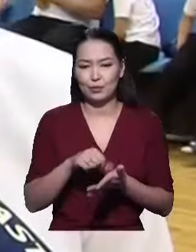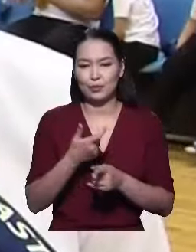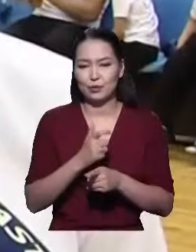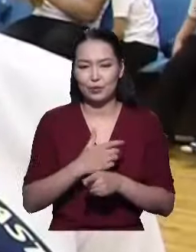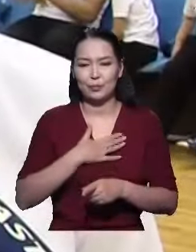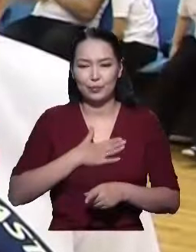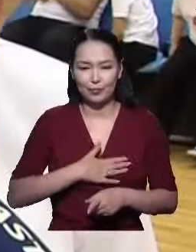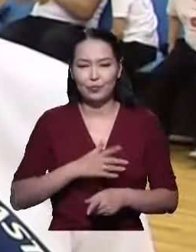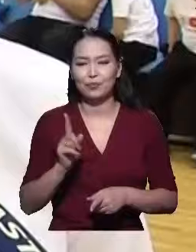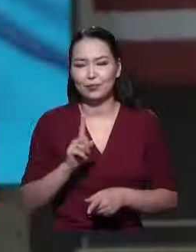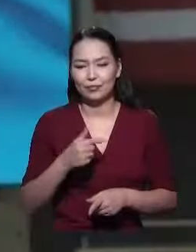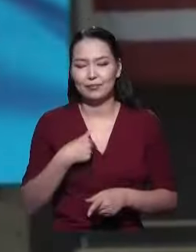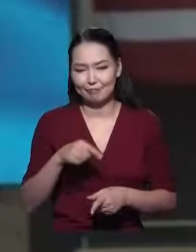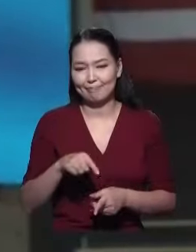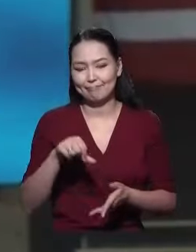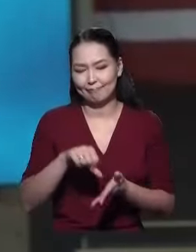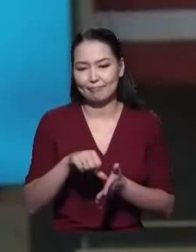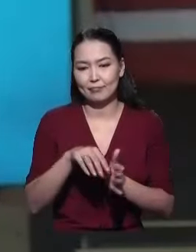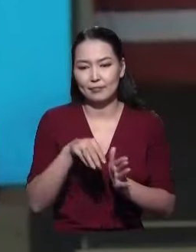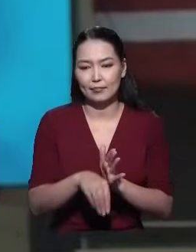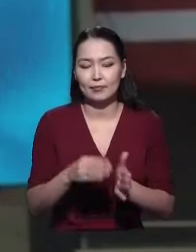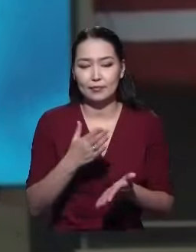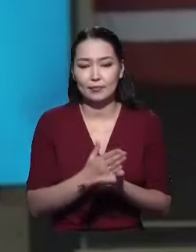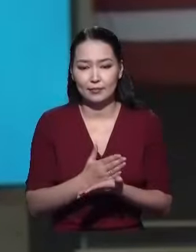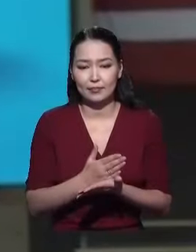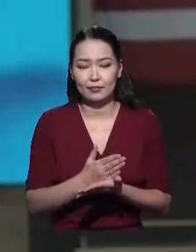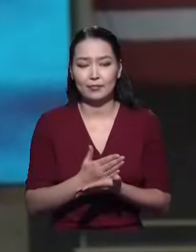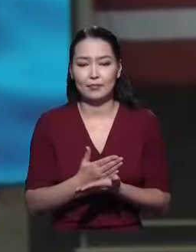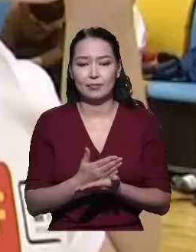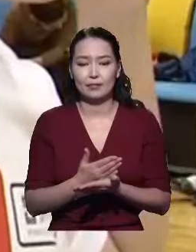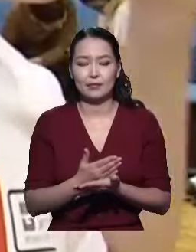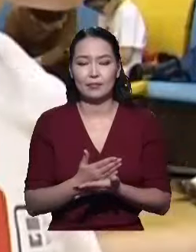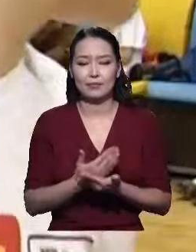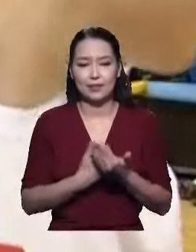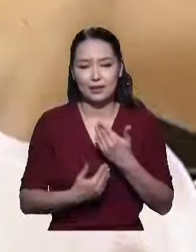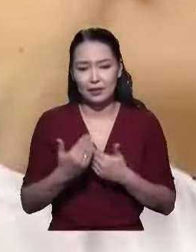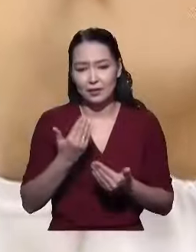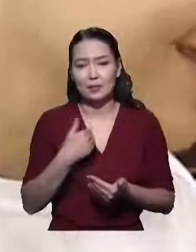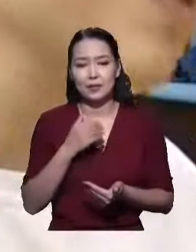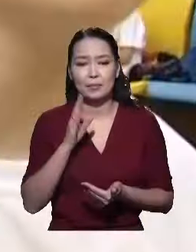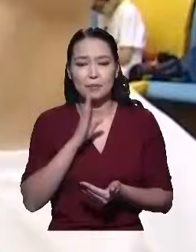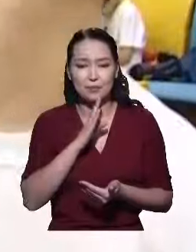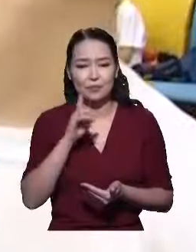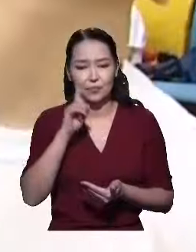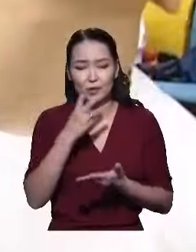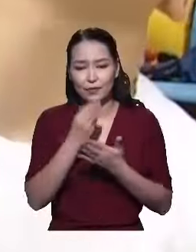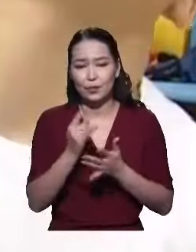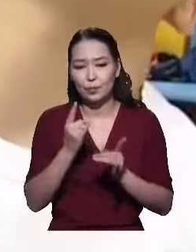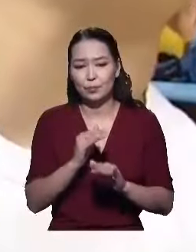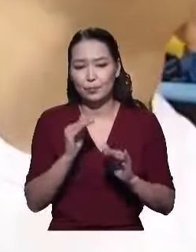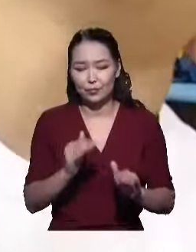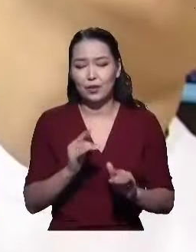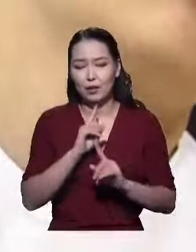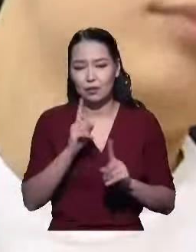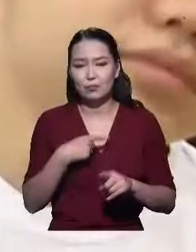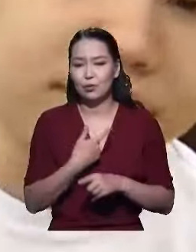довольна тому, что сюда начал ходить. Вообще все мамы, мы очень счастливы. И я как мама, зная свои его особенности, очень